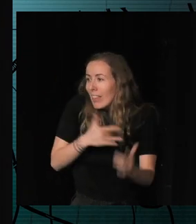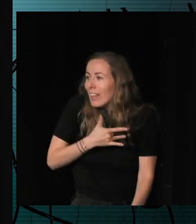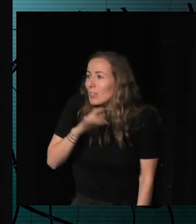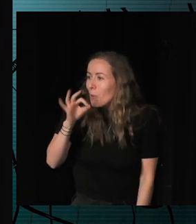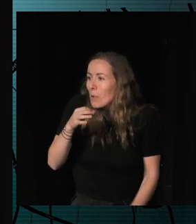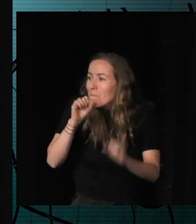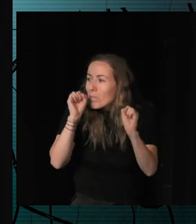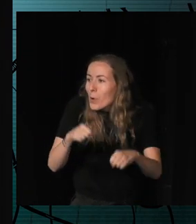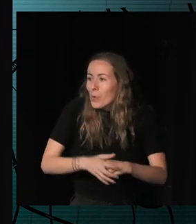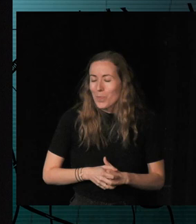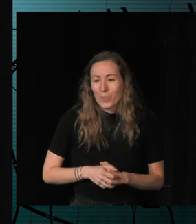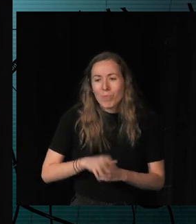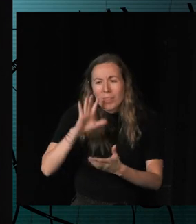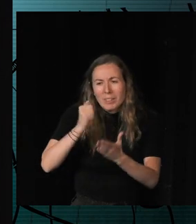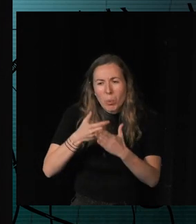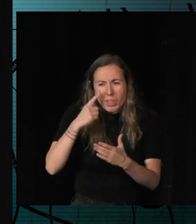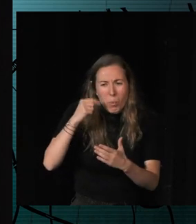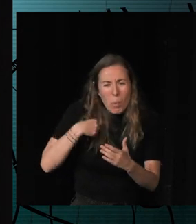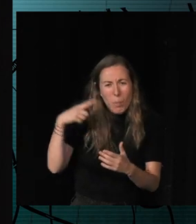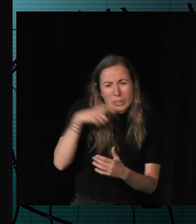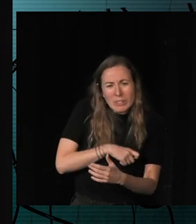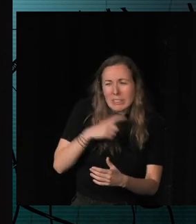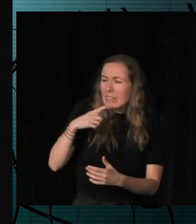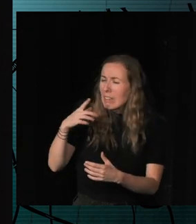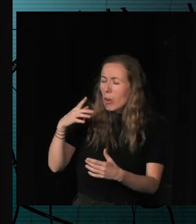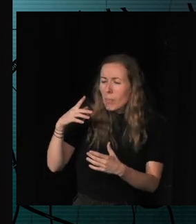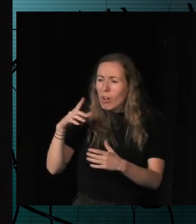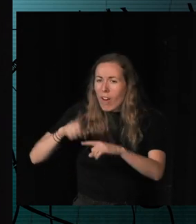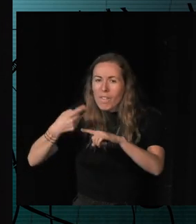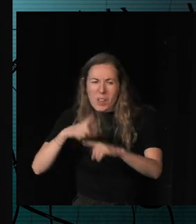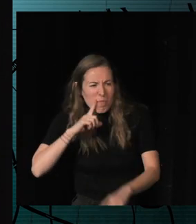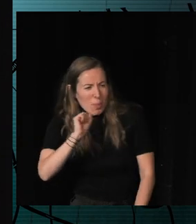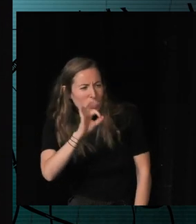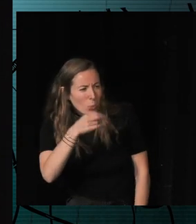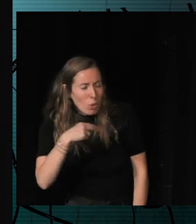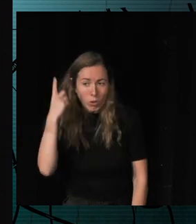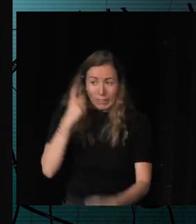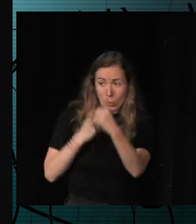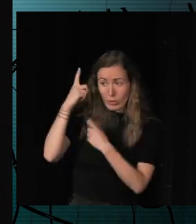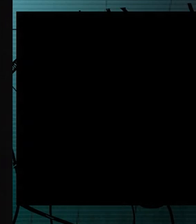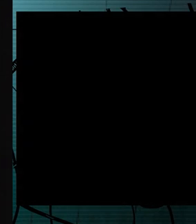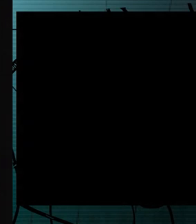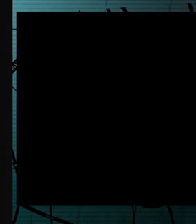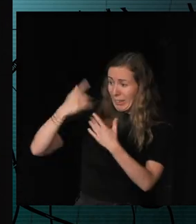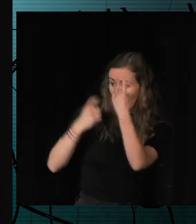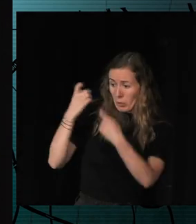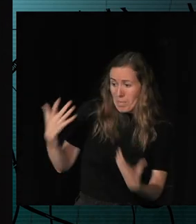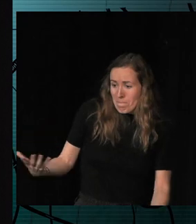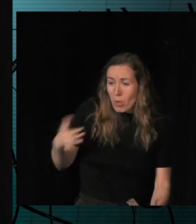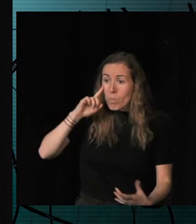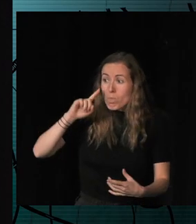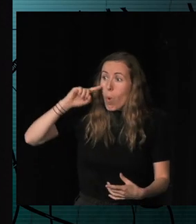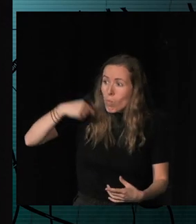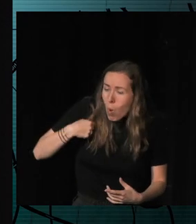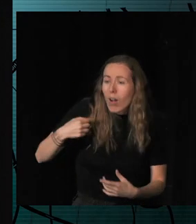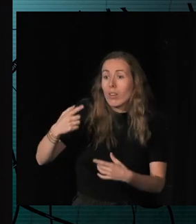les tu sais tous les tous les discours qui disent est-ce que est-ce que ceci est un film féministe est-ce que c'est pas un film féministe et là-dessus il y a beaucoup cette question qui revient depuis quelques temps pour moi pour qu'un film soit féministe faut